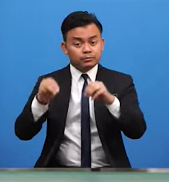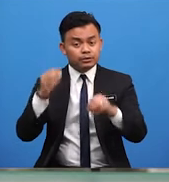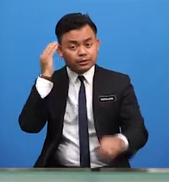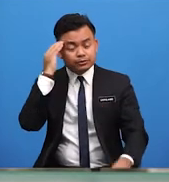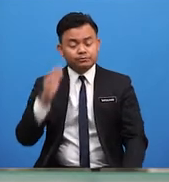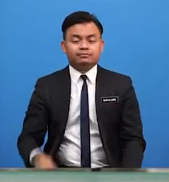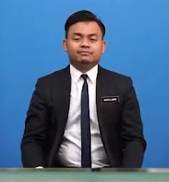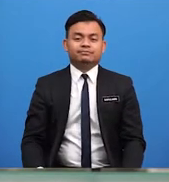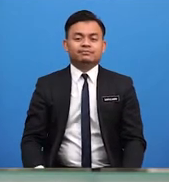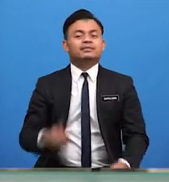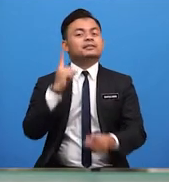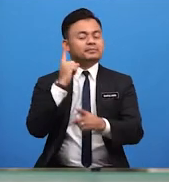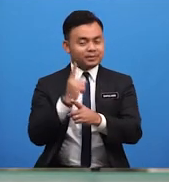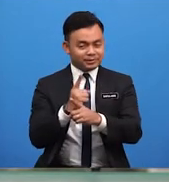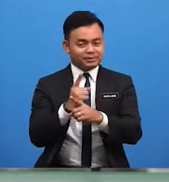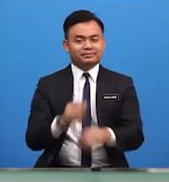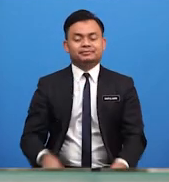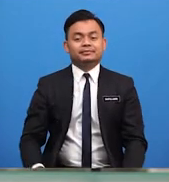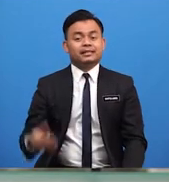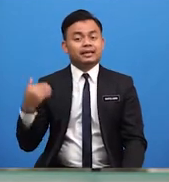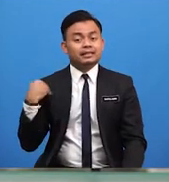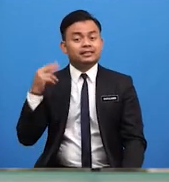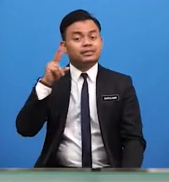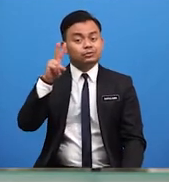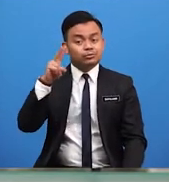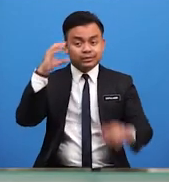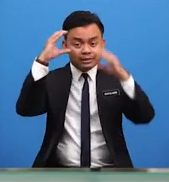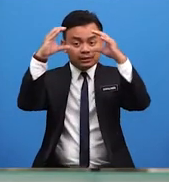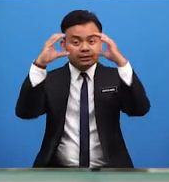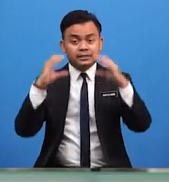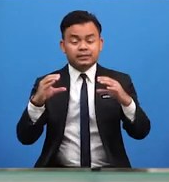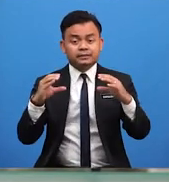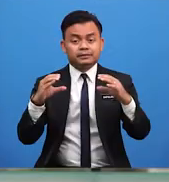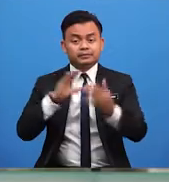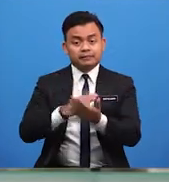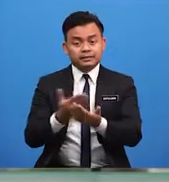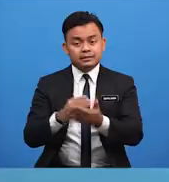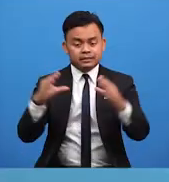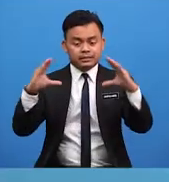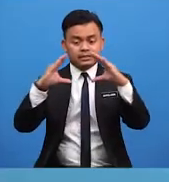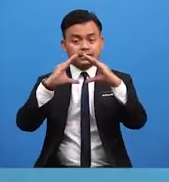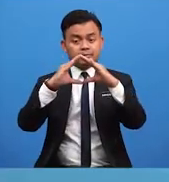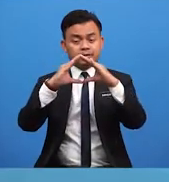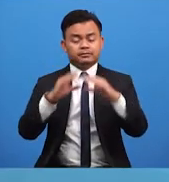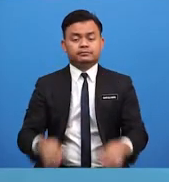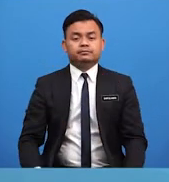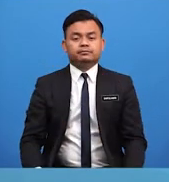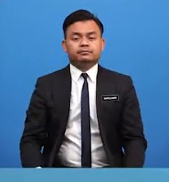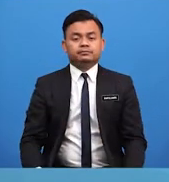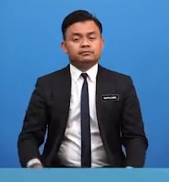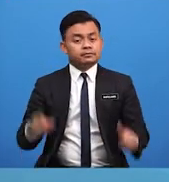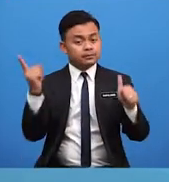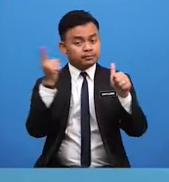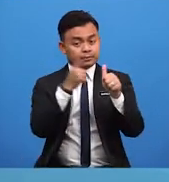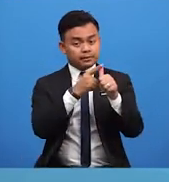Ya, betul. Terdapat dua cara memasak nasi lemak, iaitu pertama,